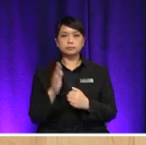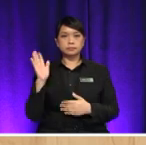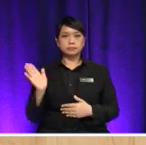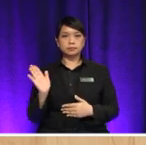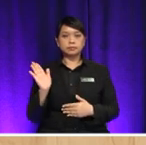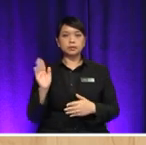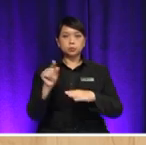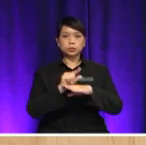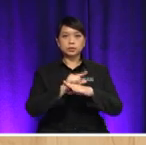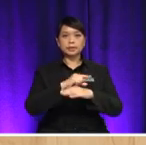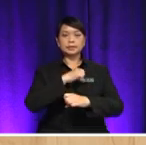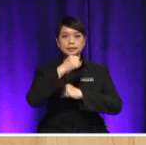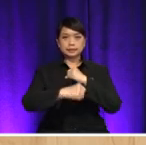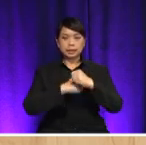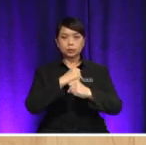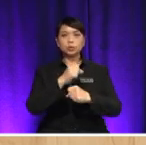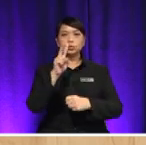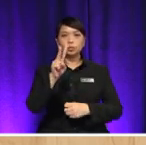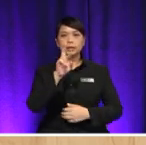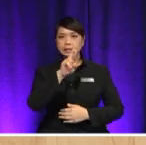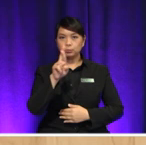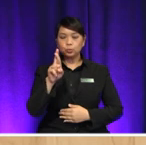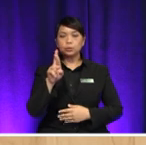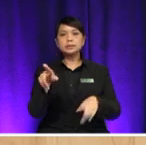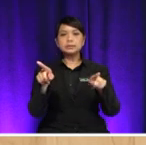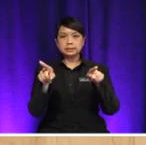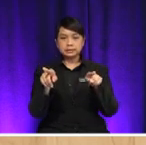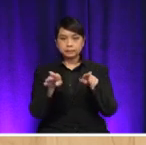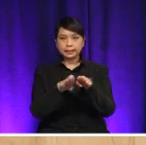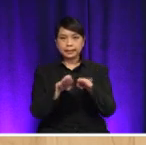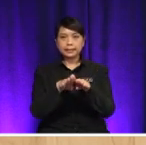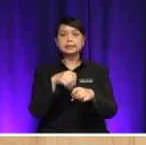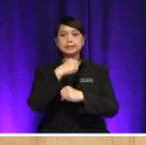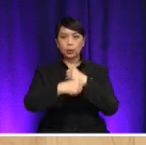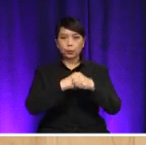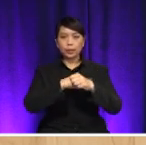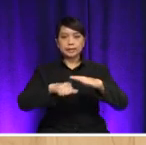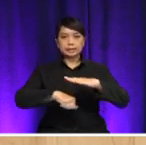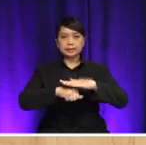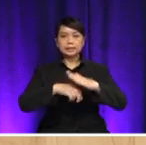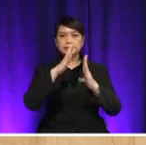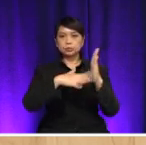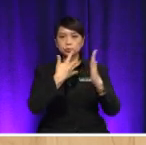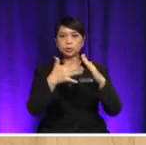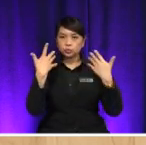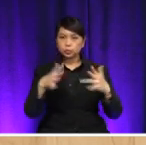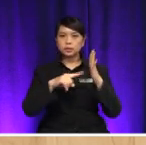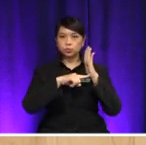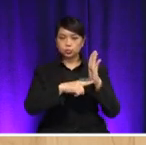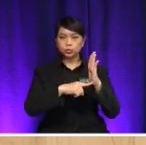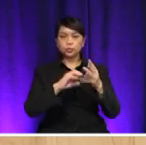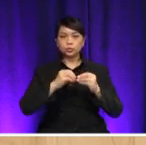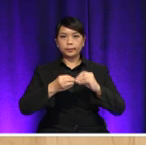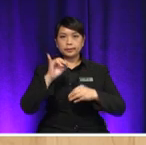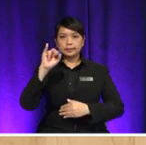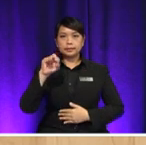tahun 2000 sebagai tahun asas Oke maknanya dalam jadwalnya pun sudah jelas bahwa Nomu